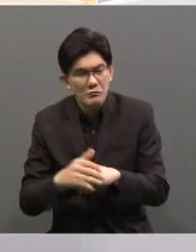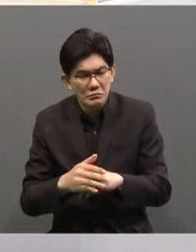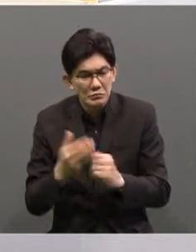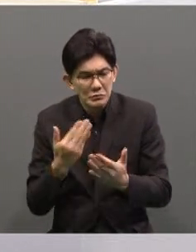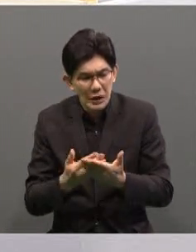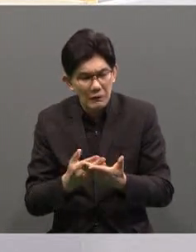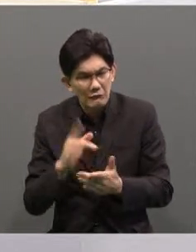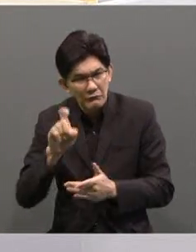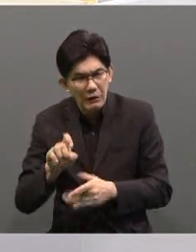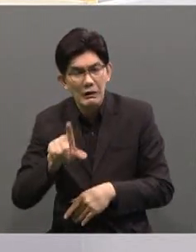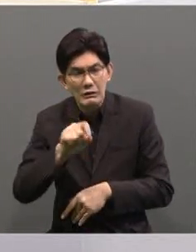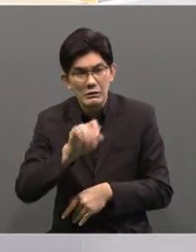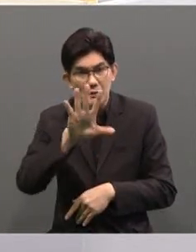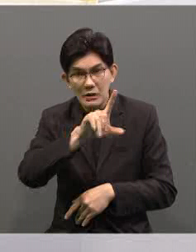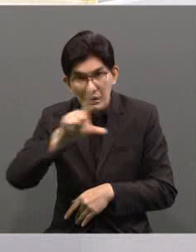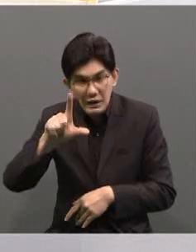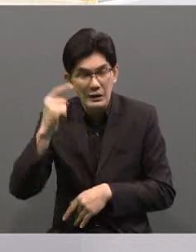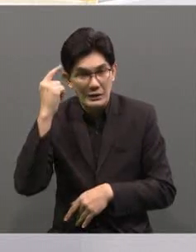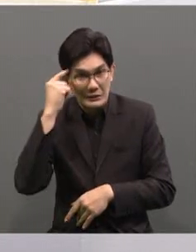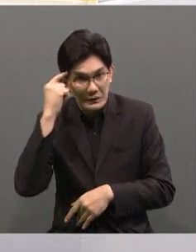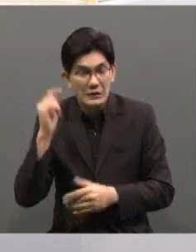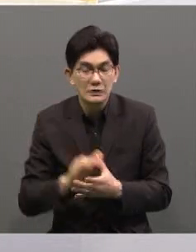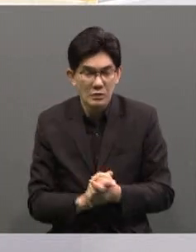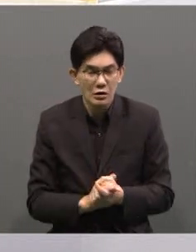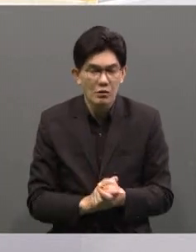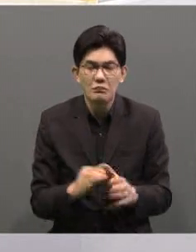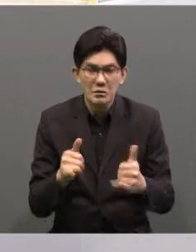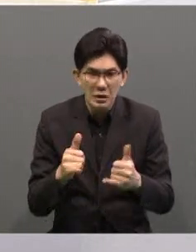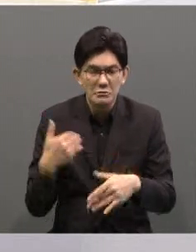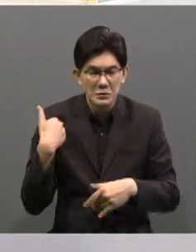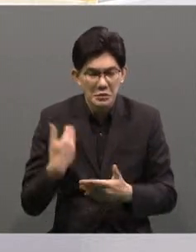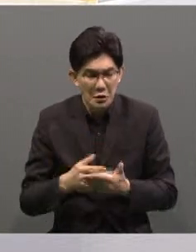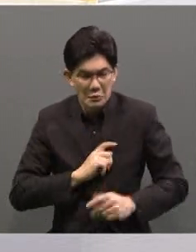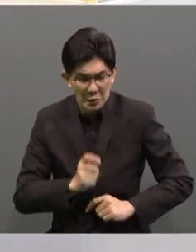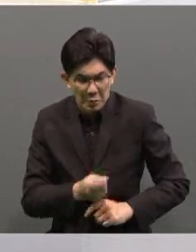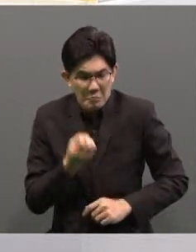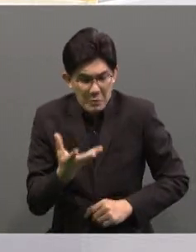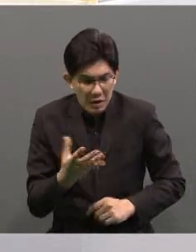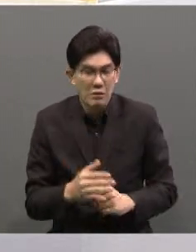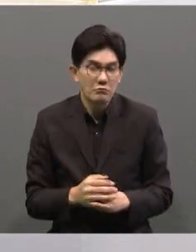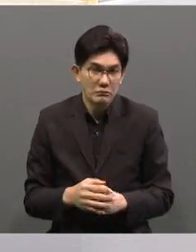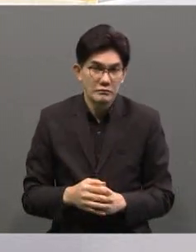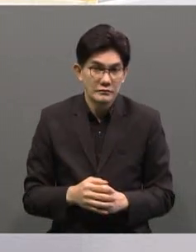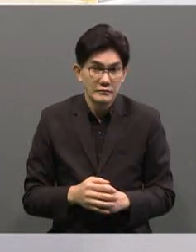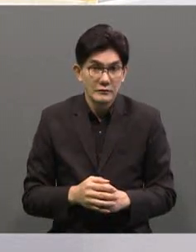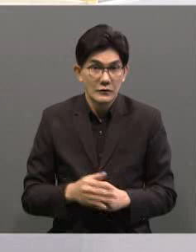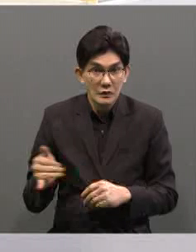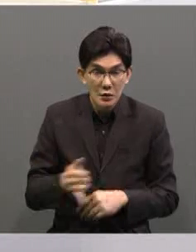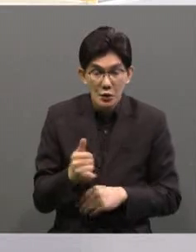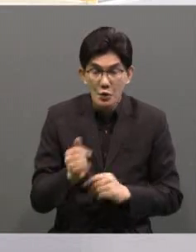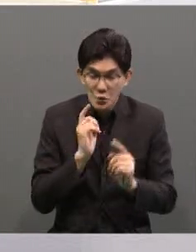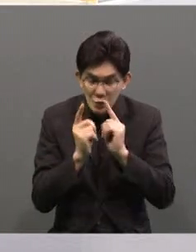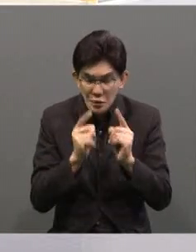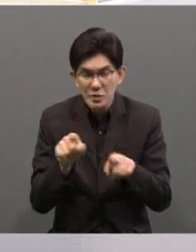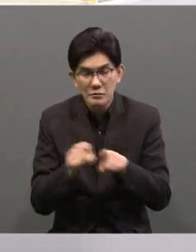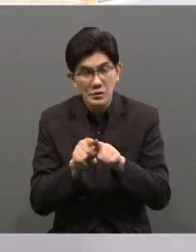25ล้านบาทกะว่าจะไปเอาคืนที่ไหนได้เสียหนักกว่าเดิมทีนี้ประเด็นคือพอออกมาพูดแบบนี้เนี่ยมันก็